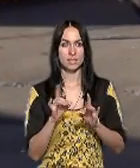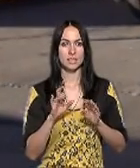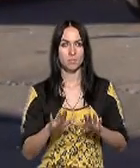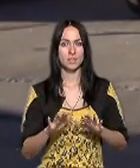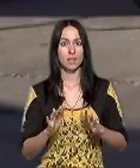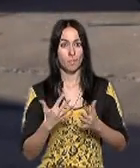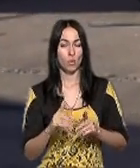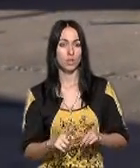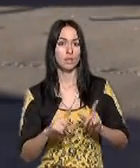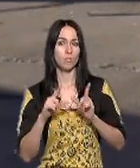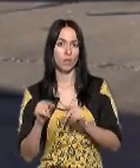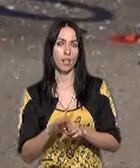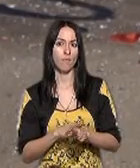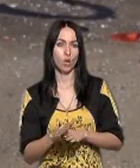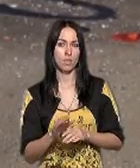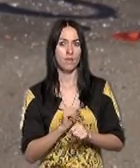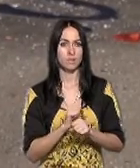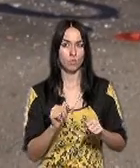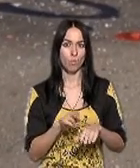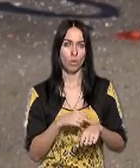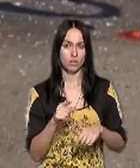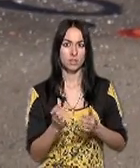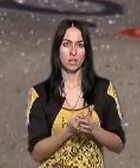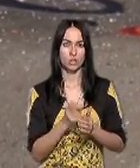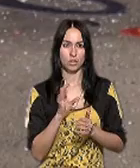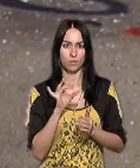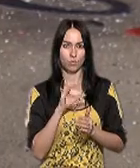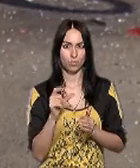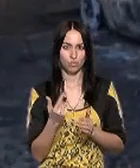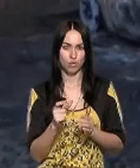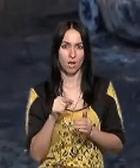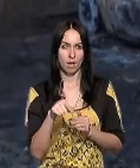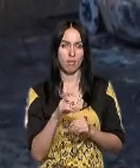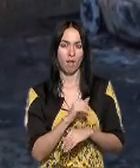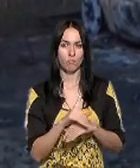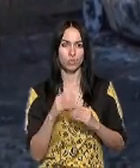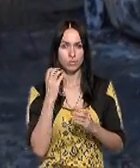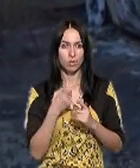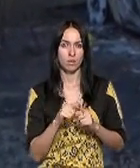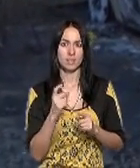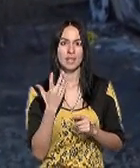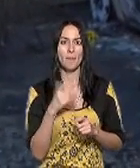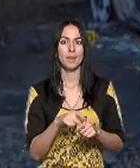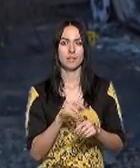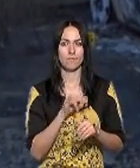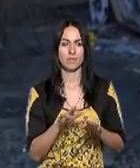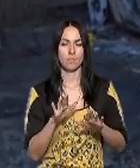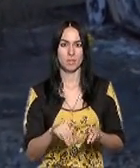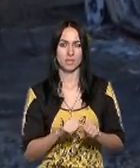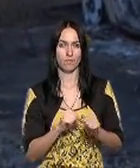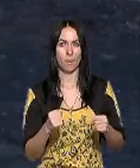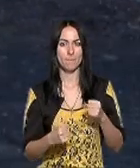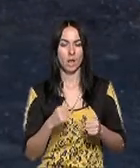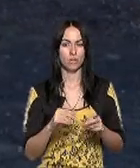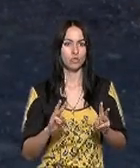події поїхали виконавці вибуху, поліцейські знайшли у кущах на вулиці Пушкінській. Це приблизно за 5 кілометрів від місця вибуху.